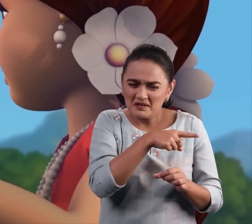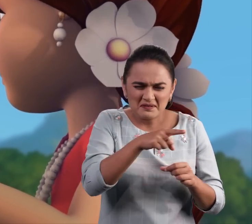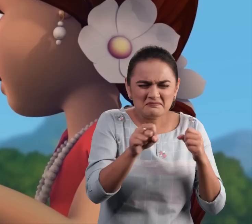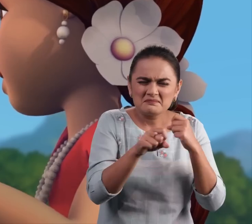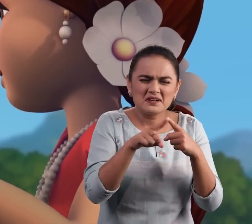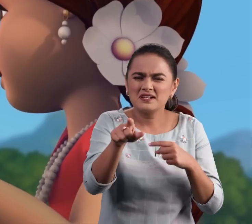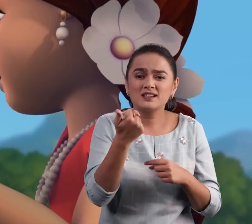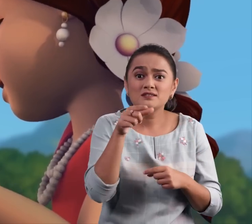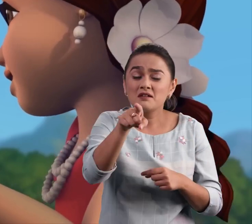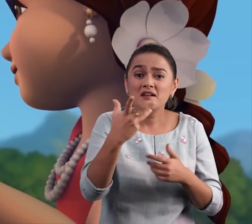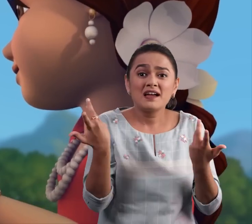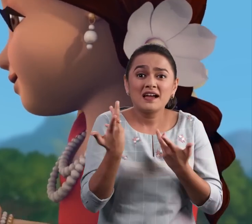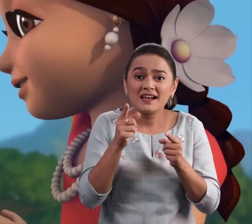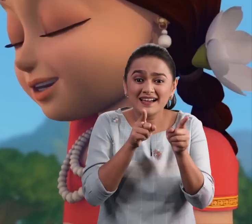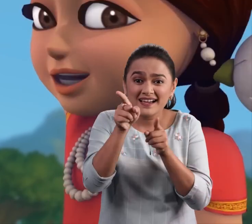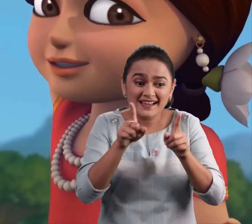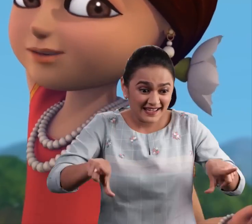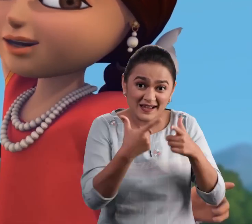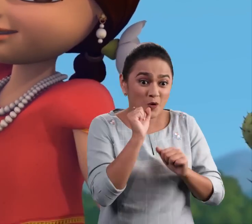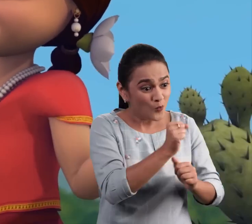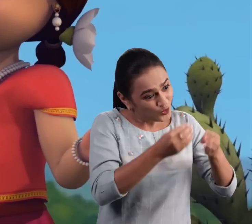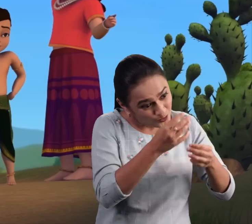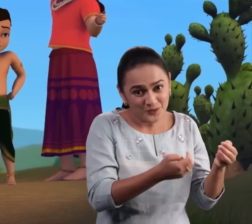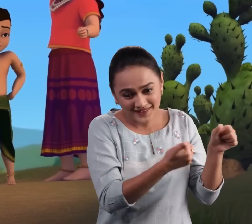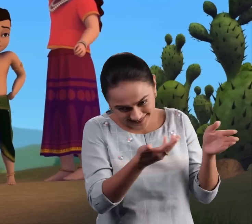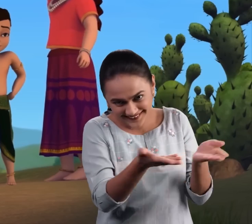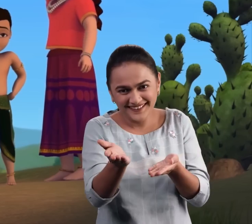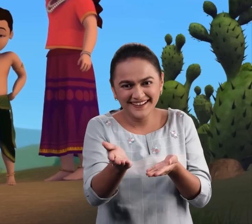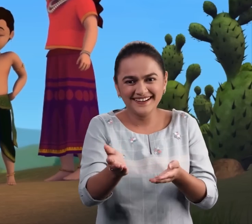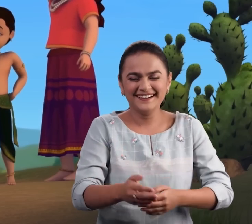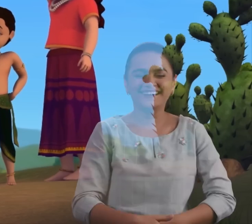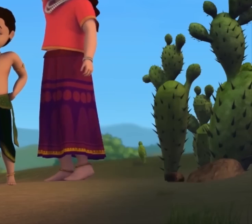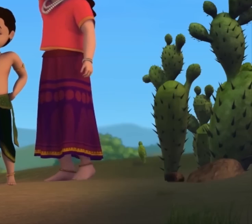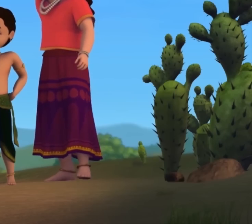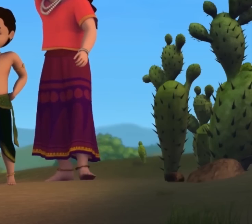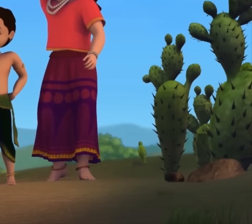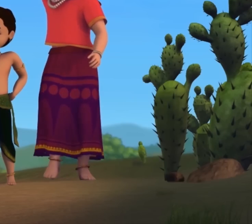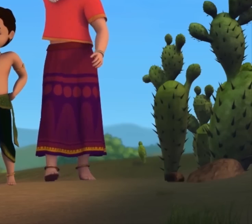काम नहीं बनेगा। तुम्हें चाहिए नागफनी का